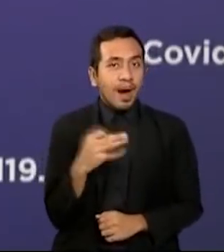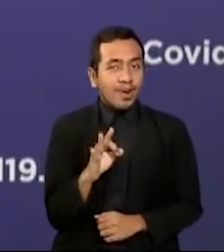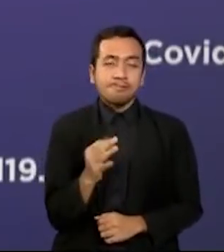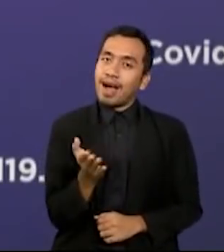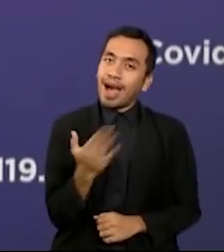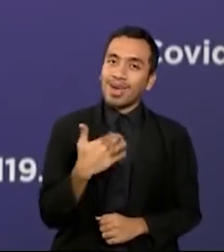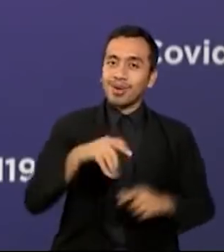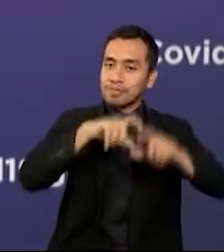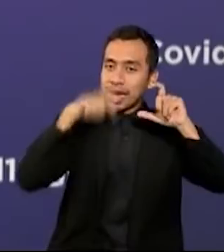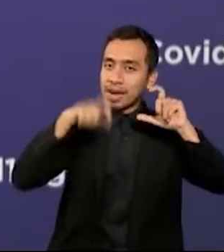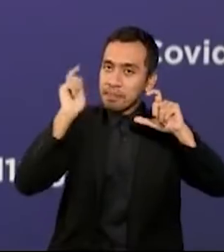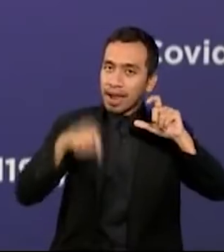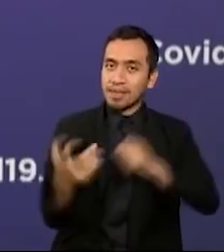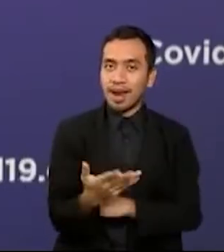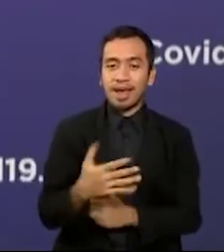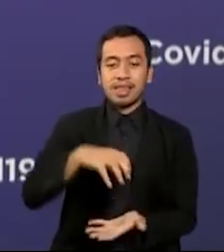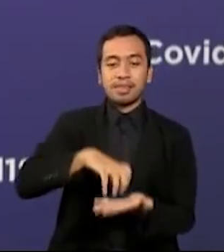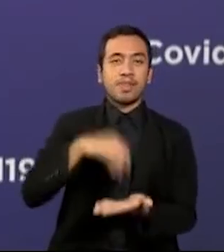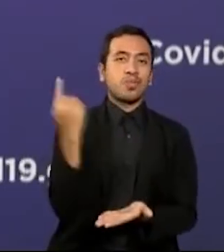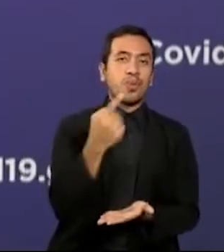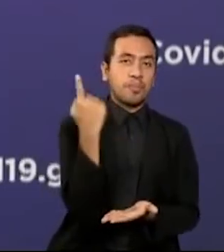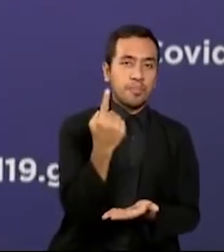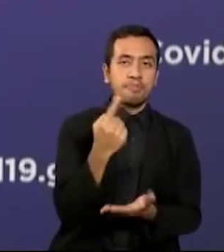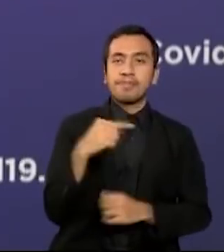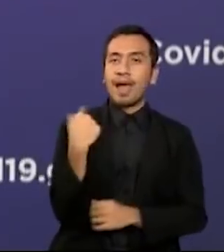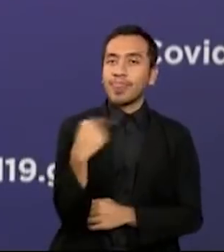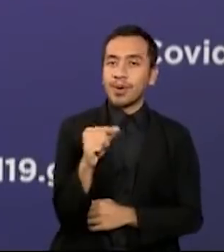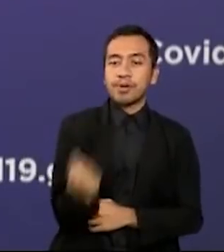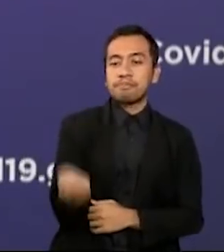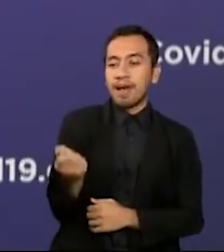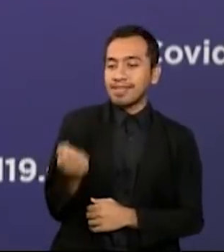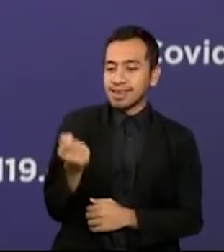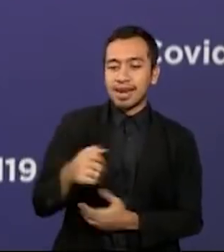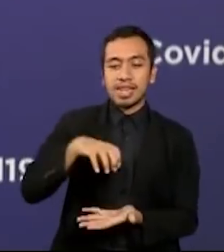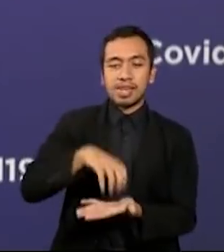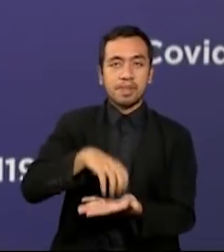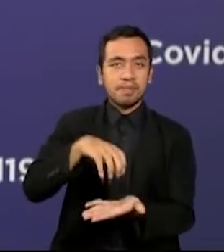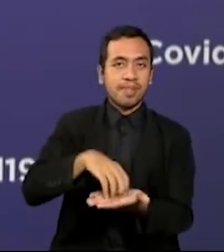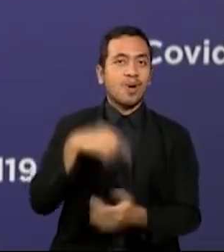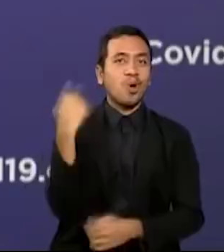umum, kantor, pasar, sarana transportasi, dan ruang publik lainnya.